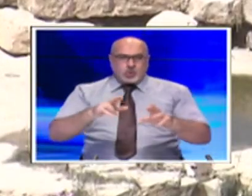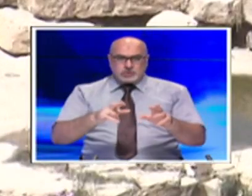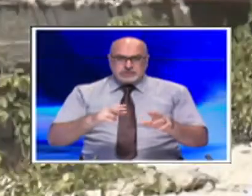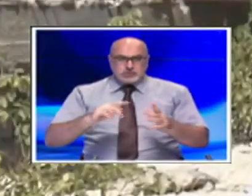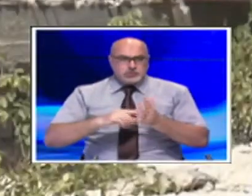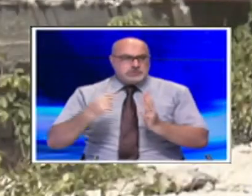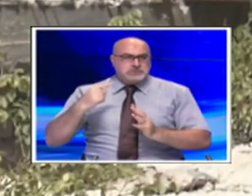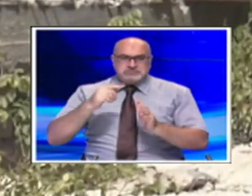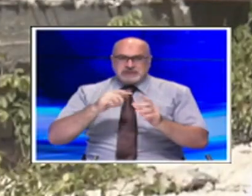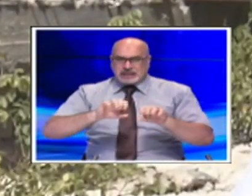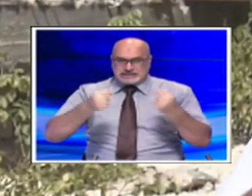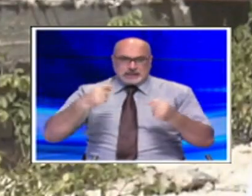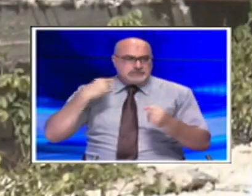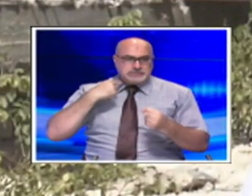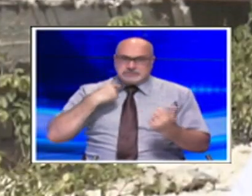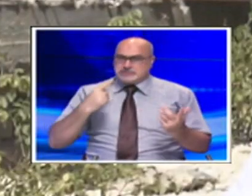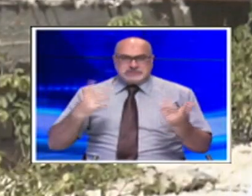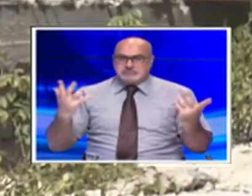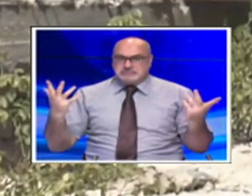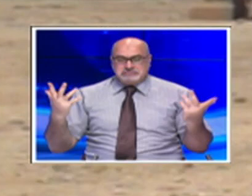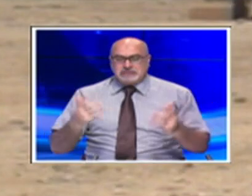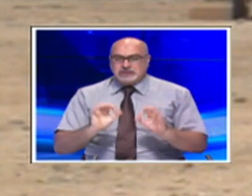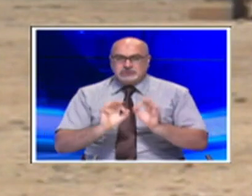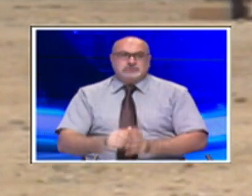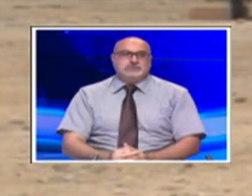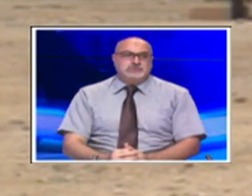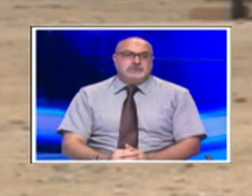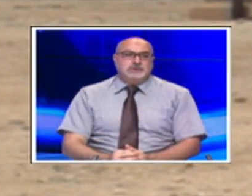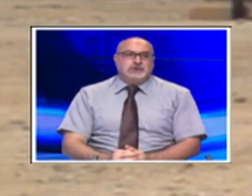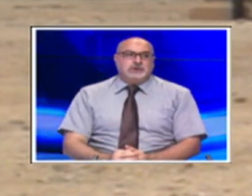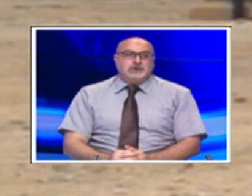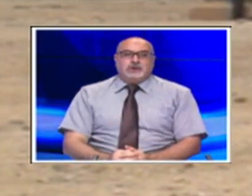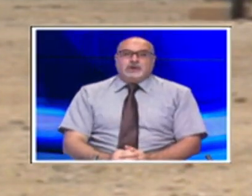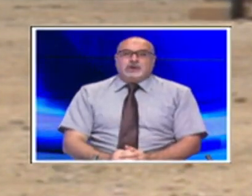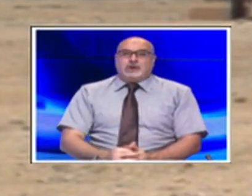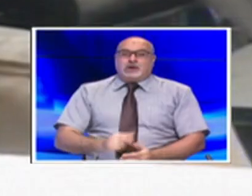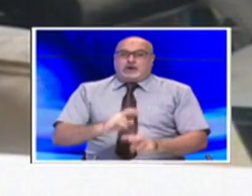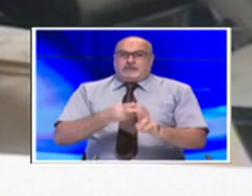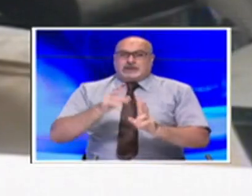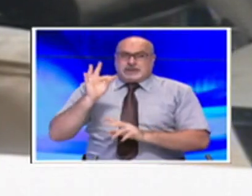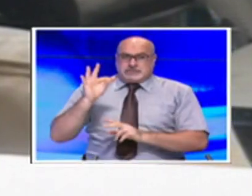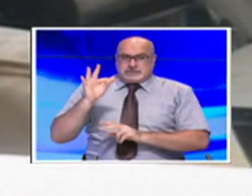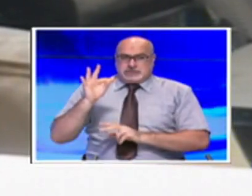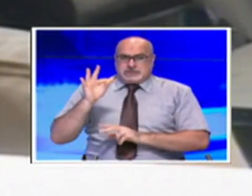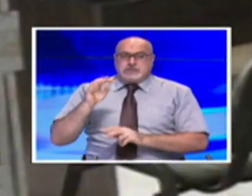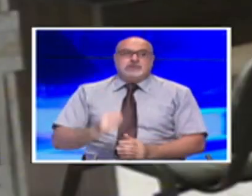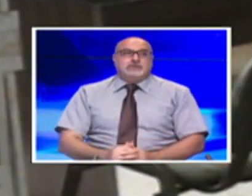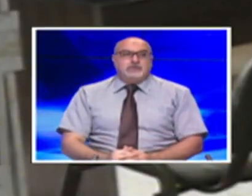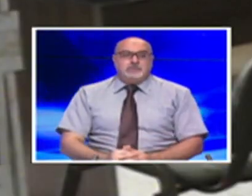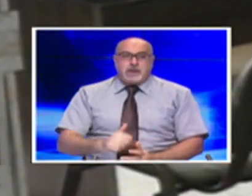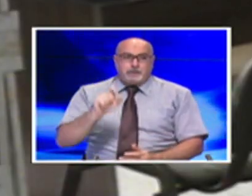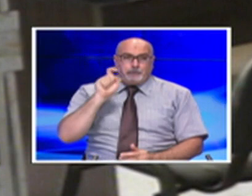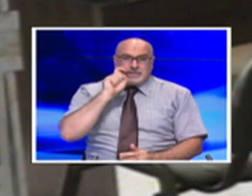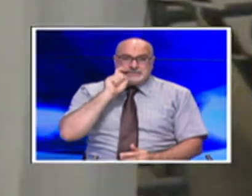السكان تاعو. لحد الساعه نسبه المشاريع راهي 0%. بتقمرت الشرقية بتمنراست وإن التحق الطبيب